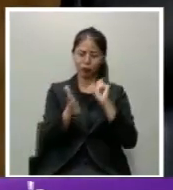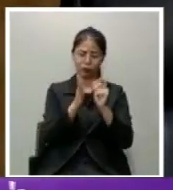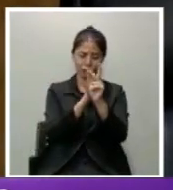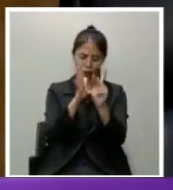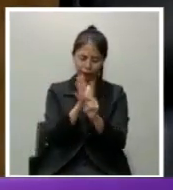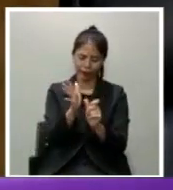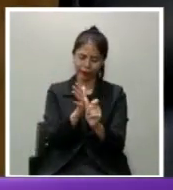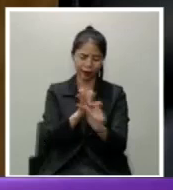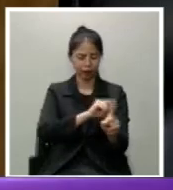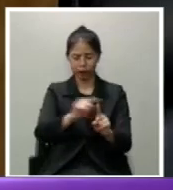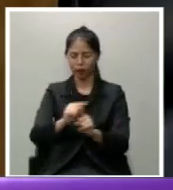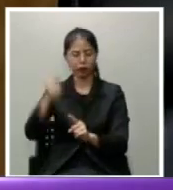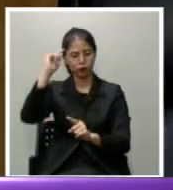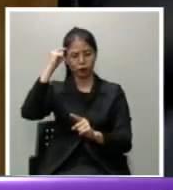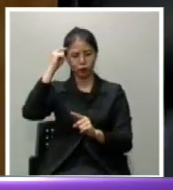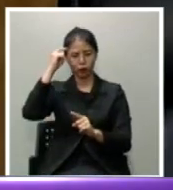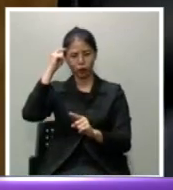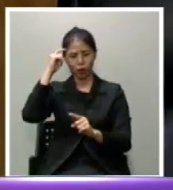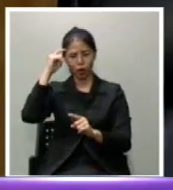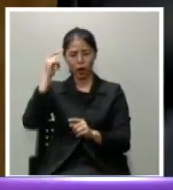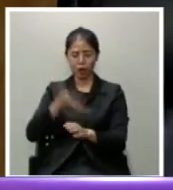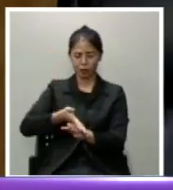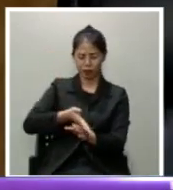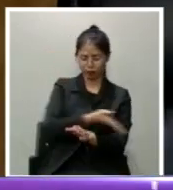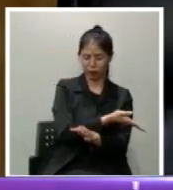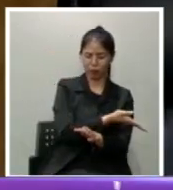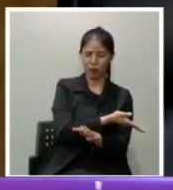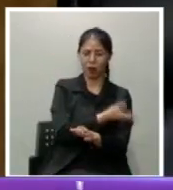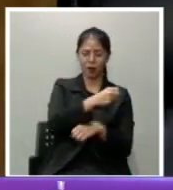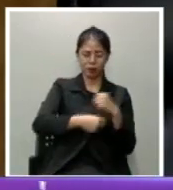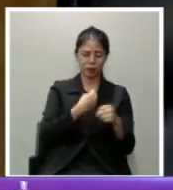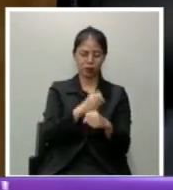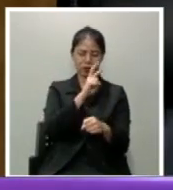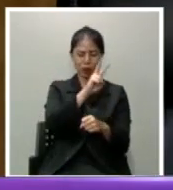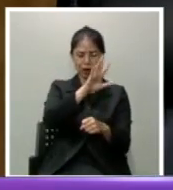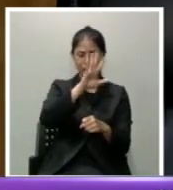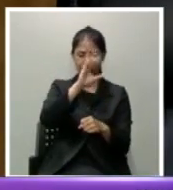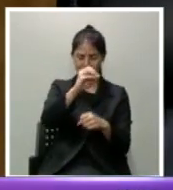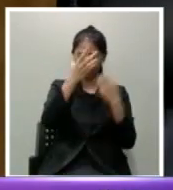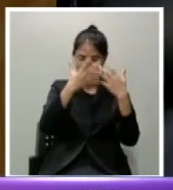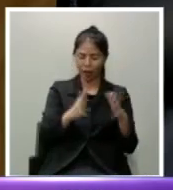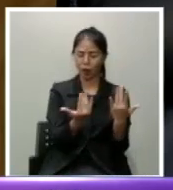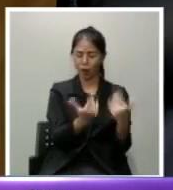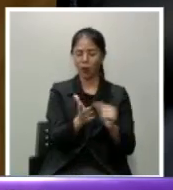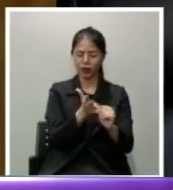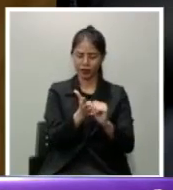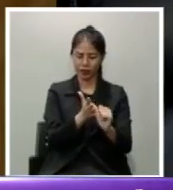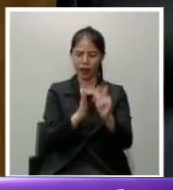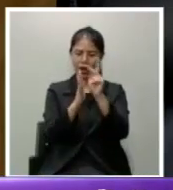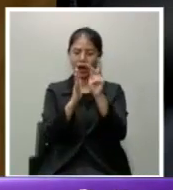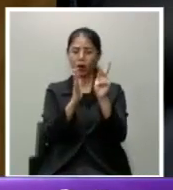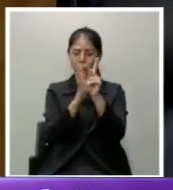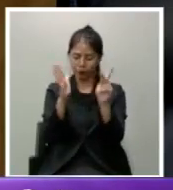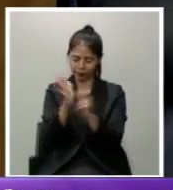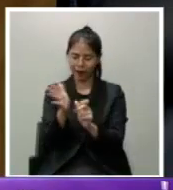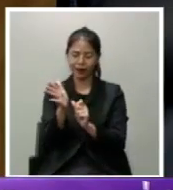มายศุลกากรเขาเตรียมแก้กันของเขามาตั้งแต่ปี2550แล้วเหตุผลดีๆที่เขาจะต้องแก้ก็คือว่